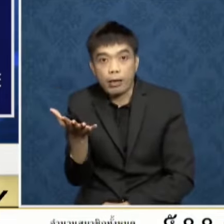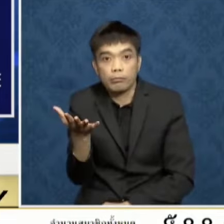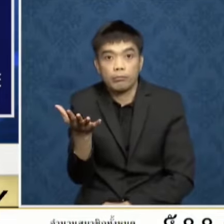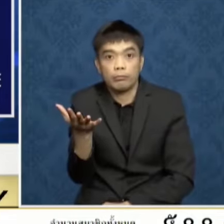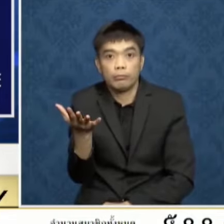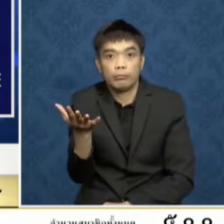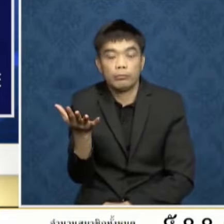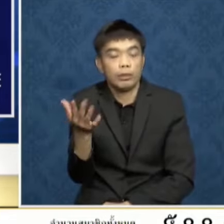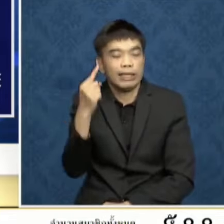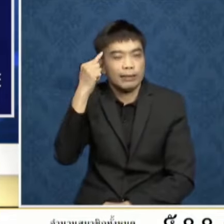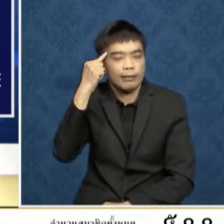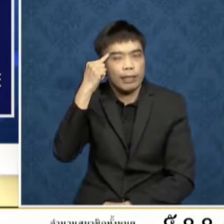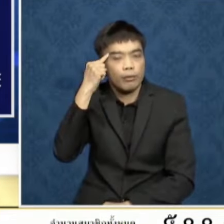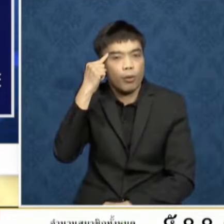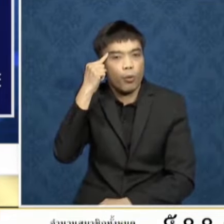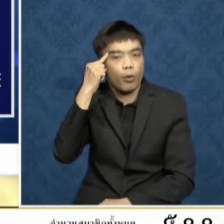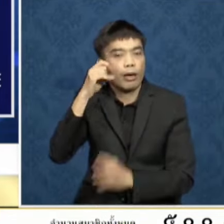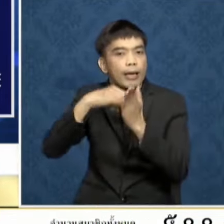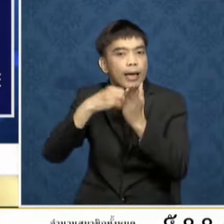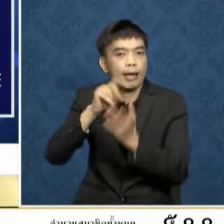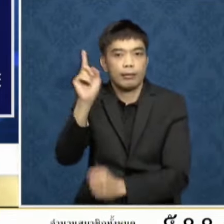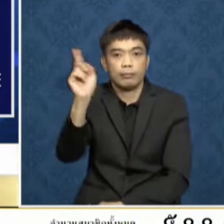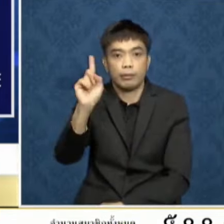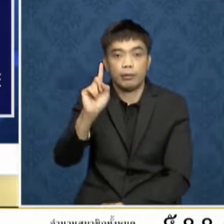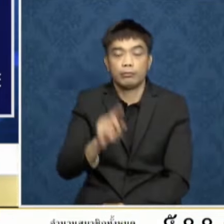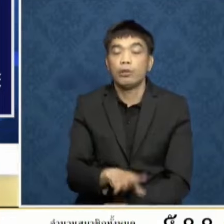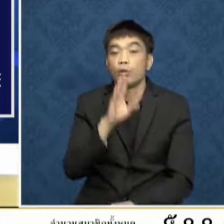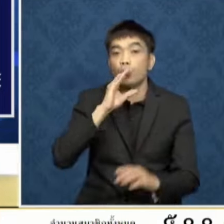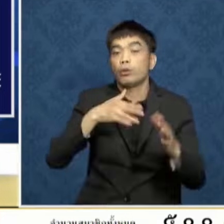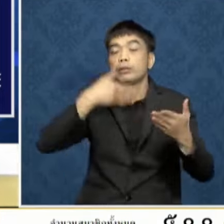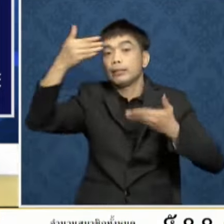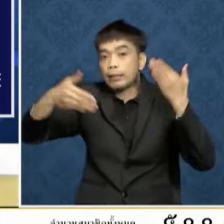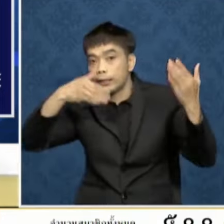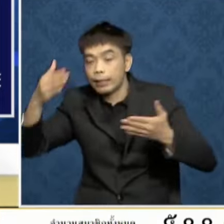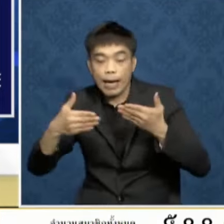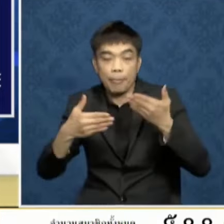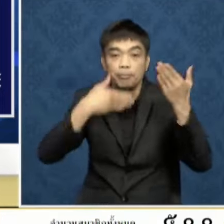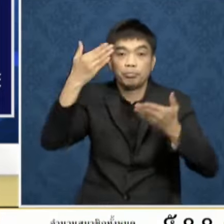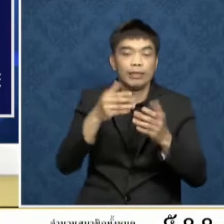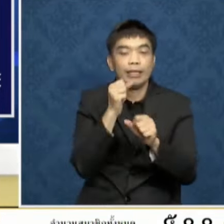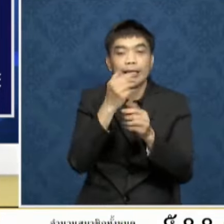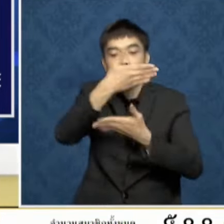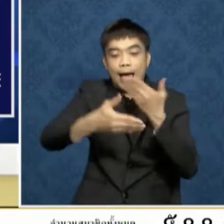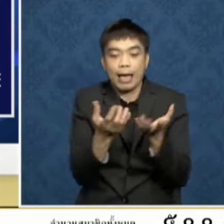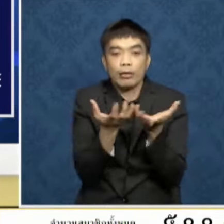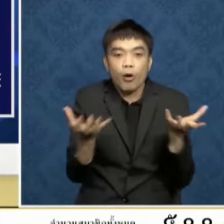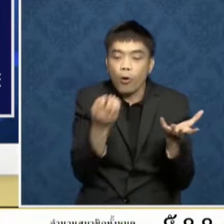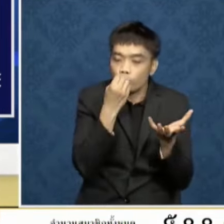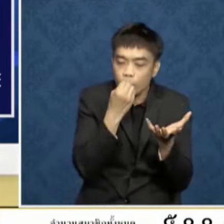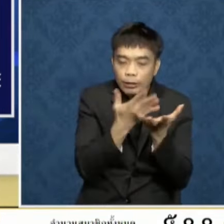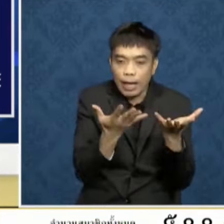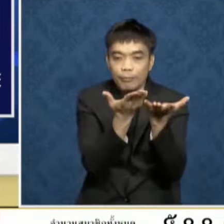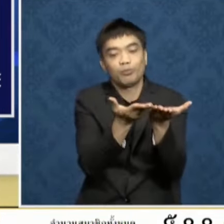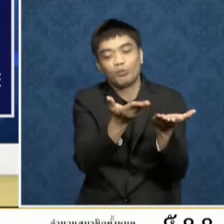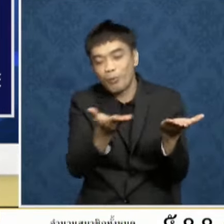ง่ายๆนะคะเหมือนเราจัดมหกรรมอาหารอ่ะค่ะท่านประธานแต่ว่ามีคนขายนะคะแต่ว่าไม่มีคนซื้อ